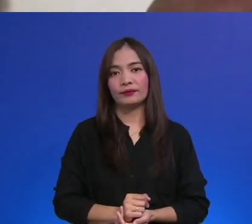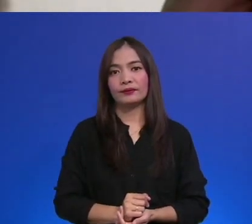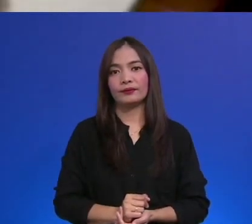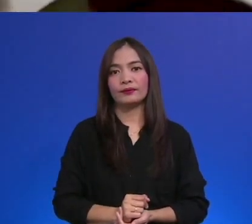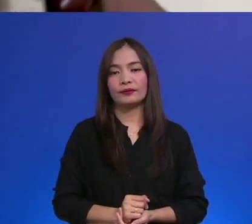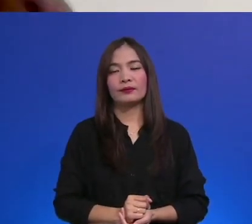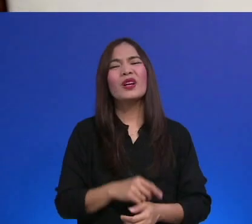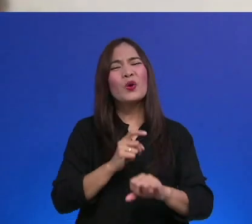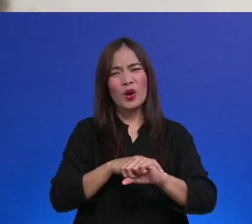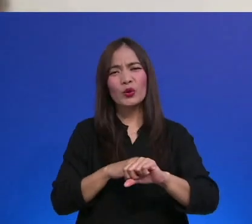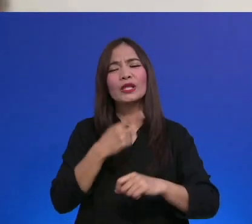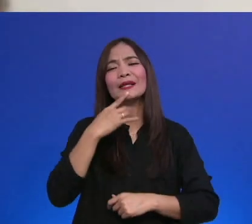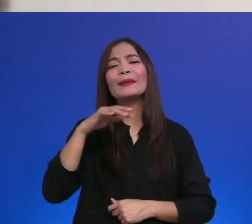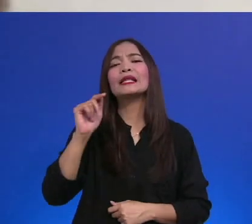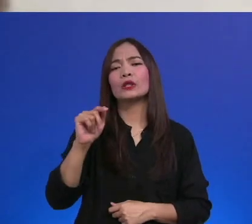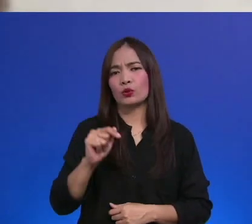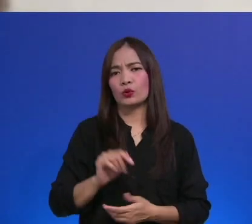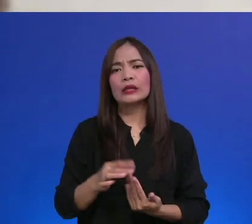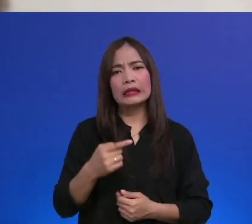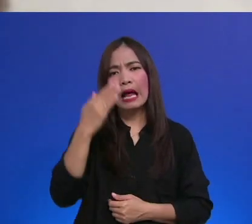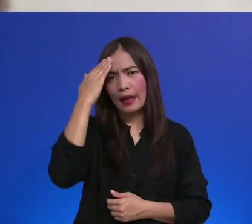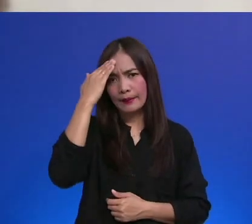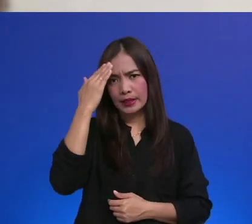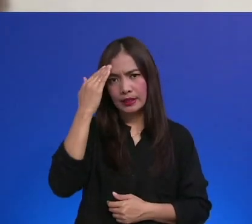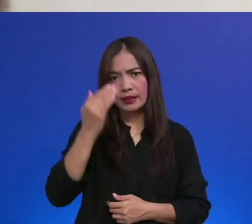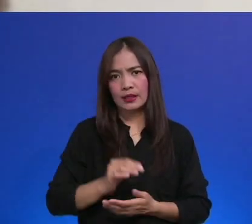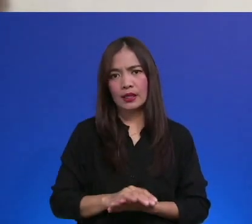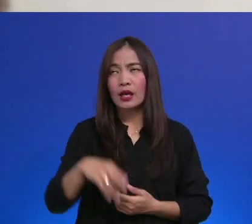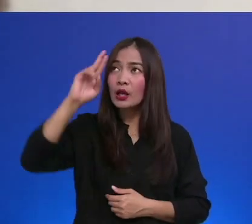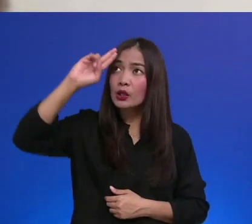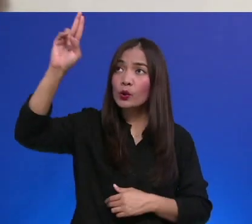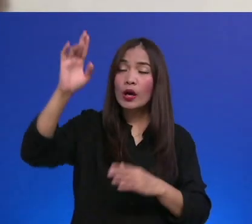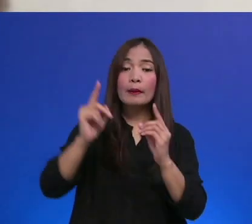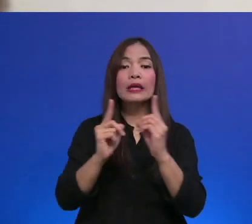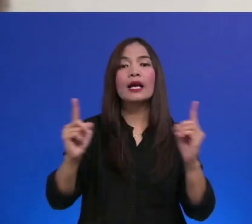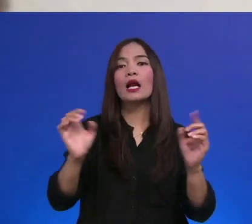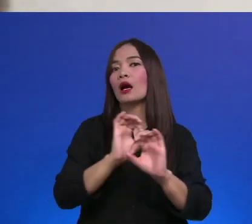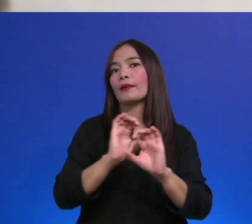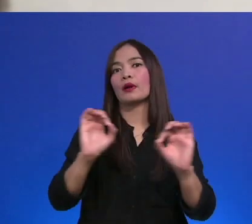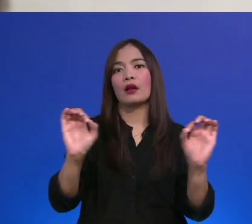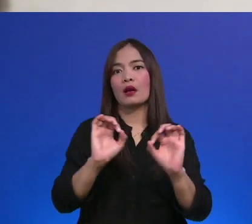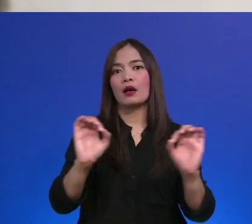ada saat-saat seperti itu Tuhan tidak pernah meninggalkan kita